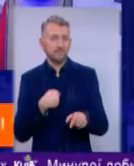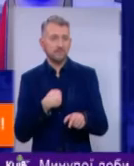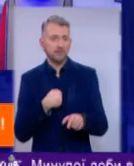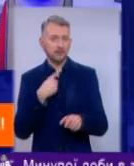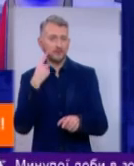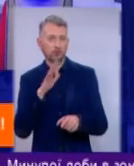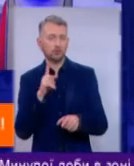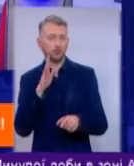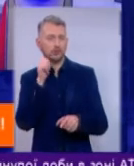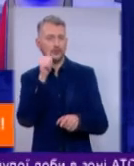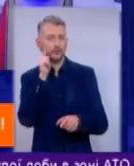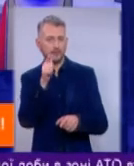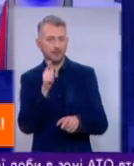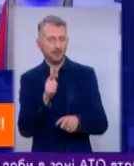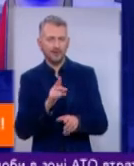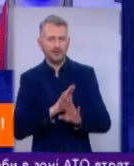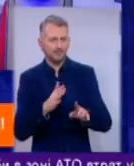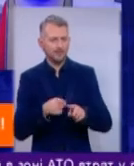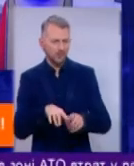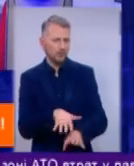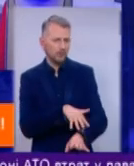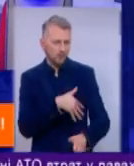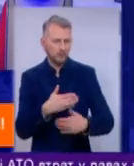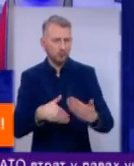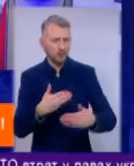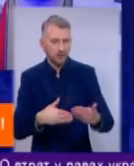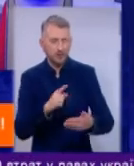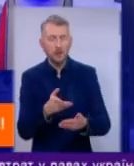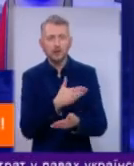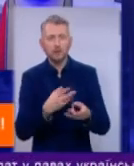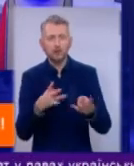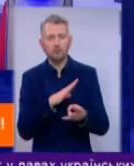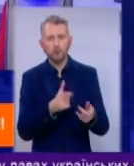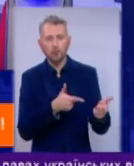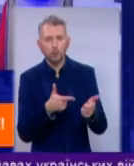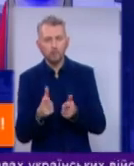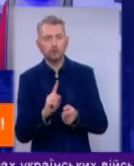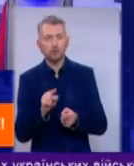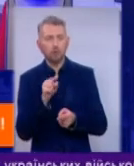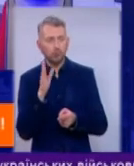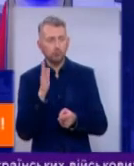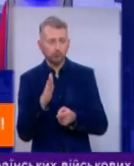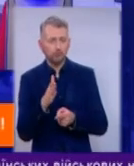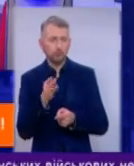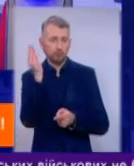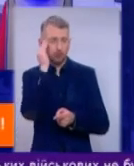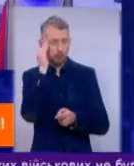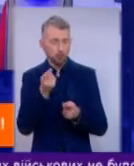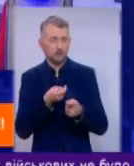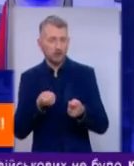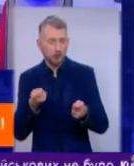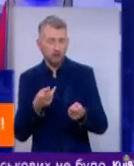що це станеться завтра, післязавтра. Це достатньо довгий процес, але нам треба бути готовими, що його будуть штучно затягувати, і треба